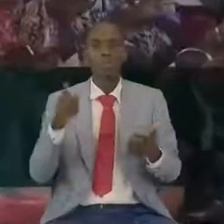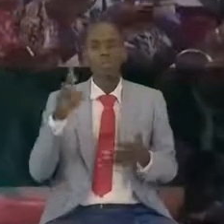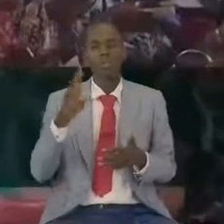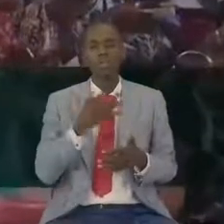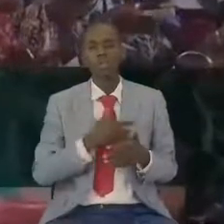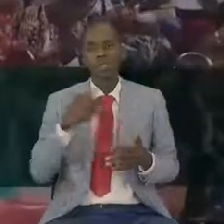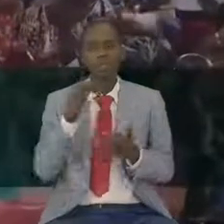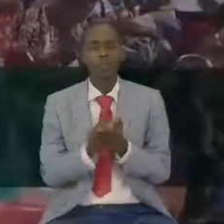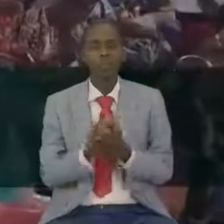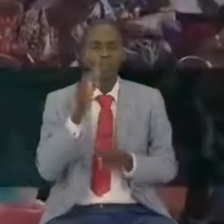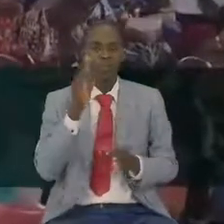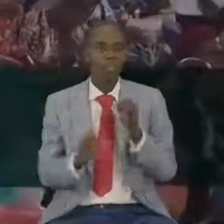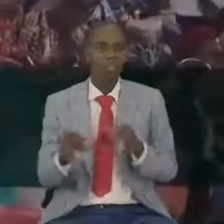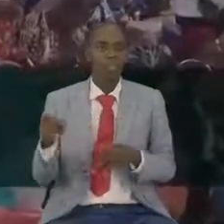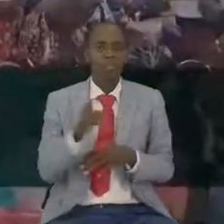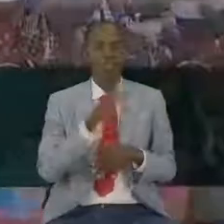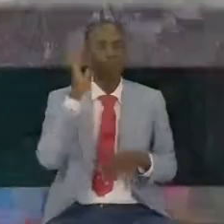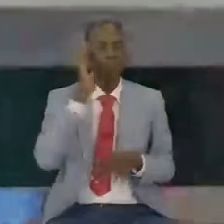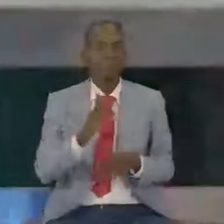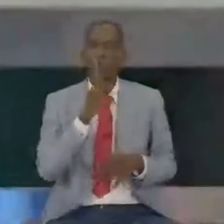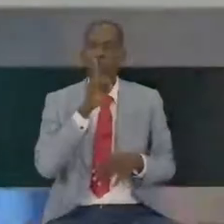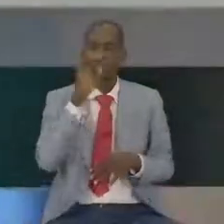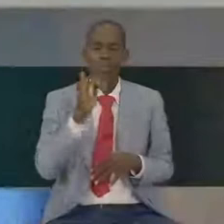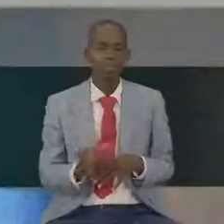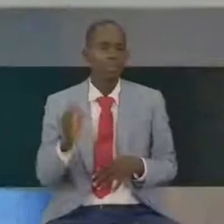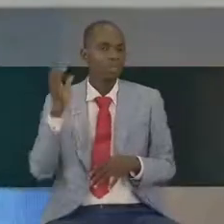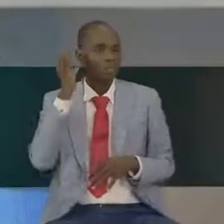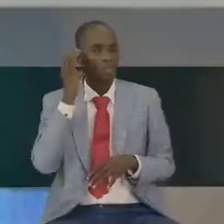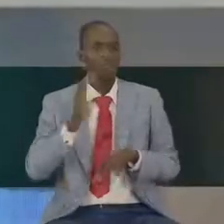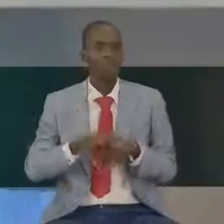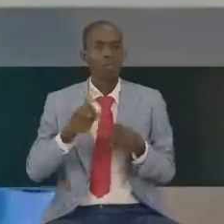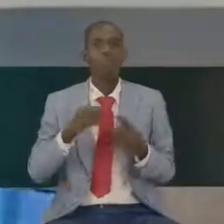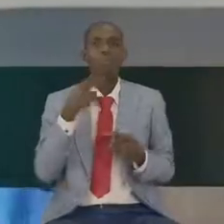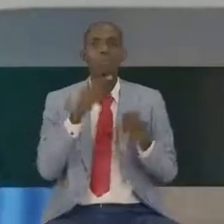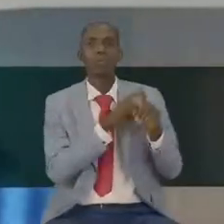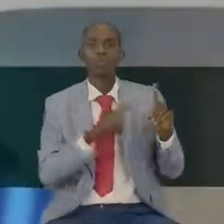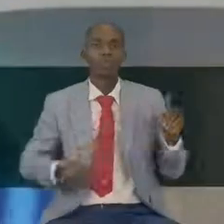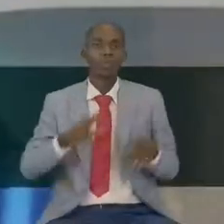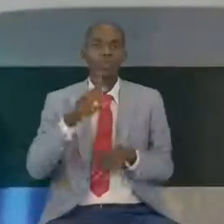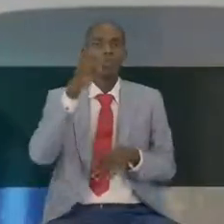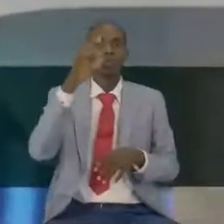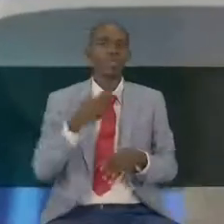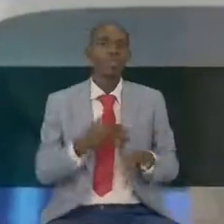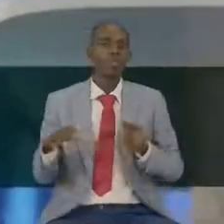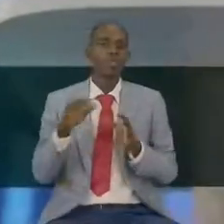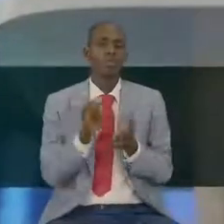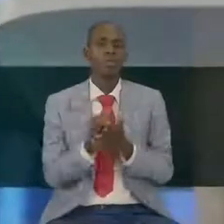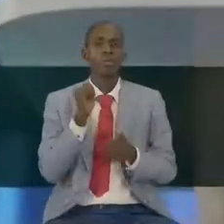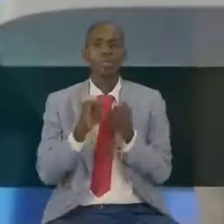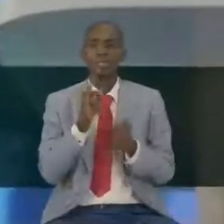si tu écoutes attentivement la voix de l'Éternel ton Dieu, si tu fais ce qui est droit à ses